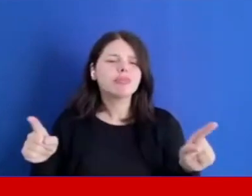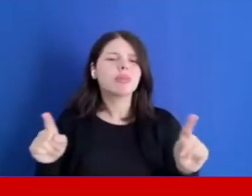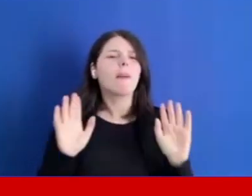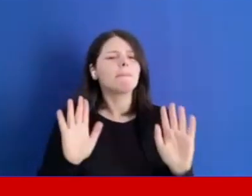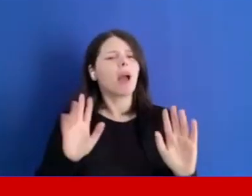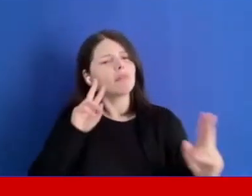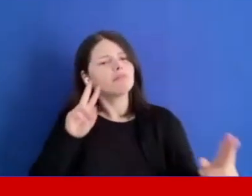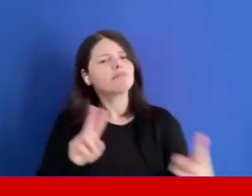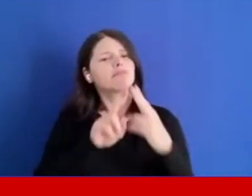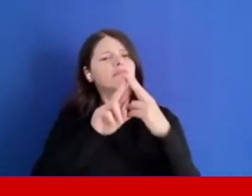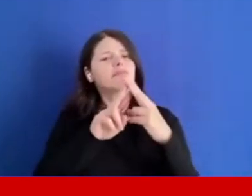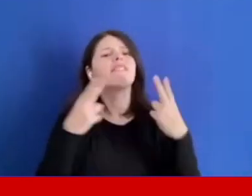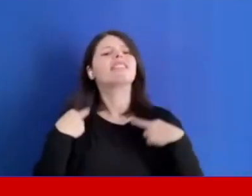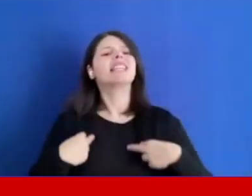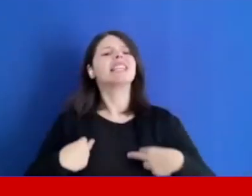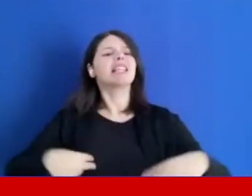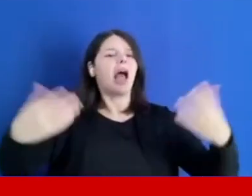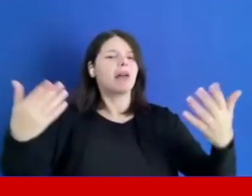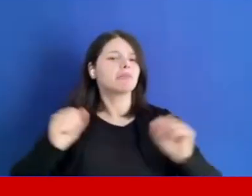qualsiasi momento della nostra vita,